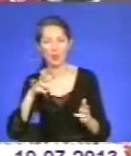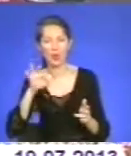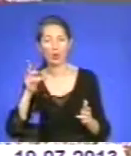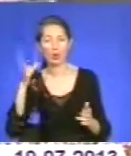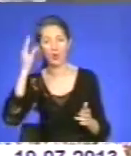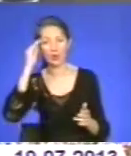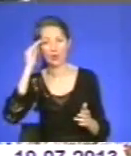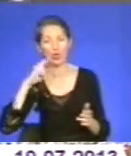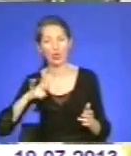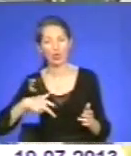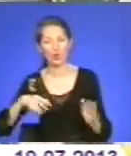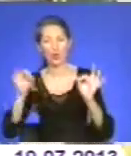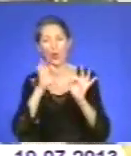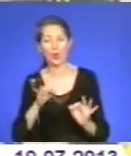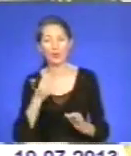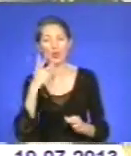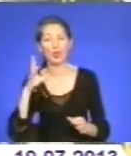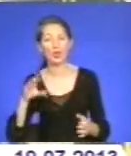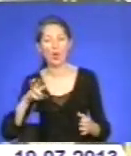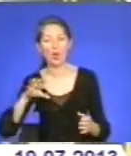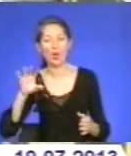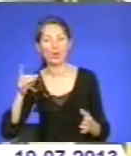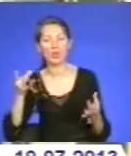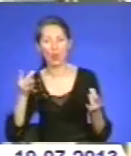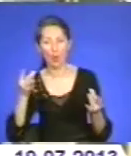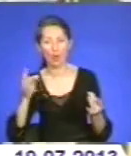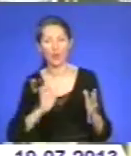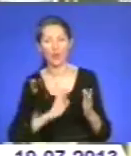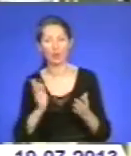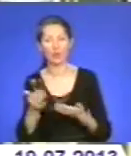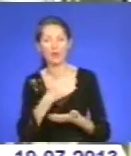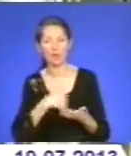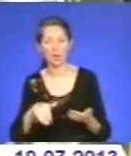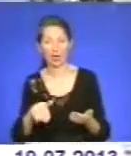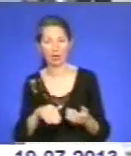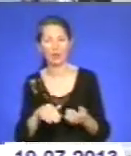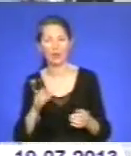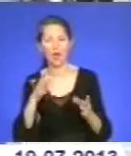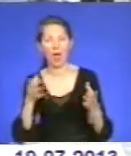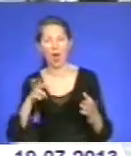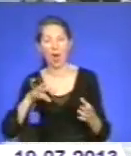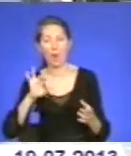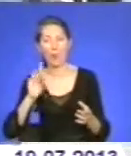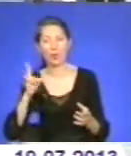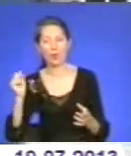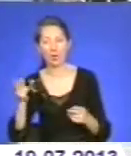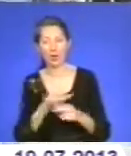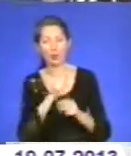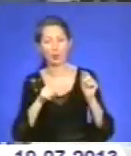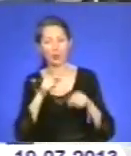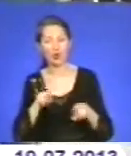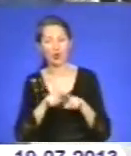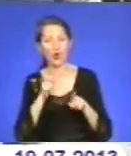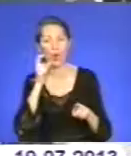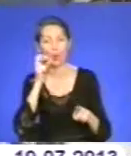то сій жито буде врожай. Не розгинаємо спини, ждімо до Мокрини, бо Мокрина без дощу, як обід без борщу. За